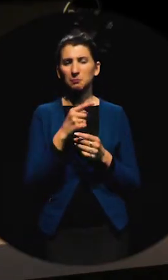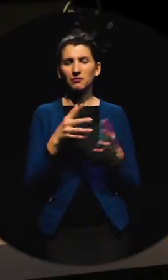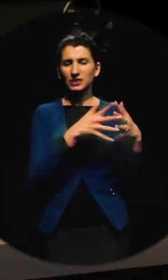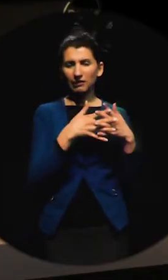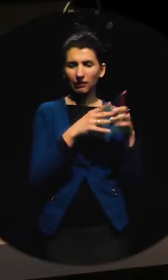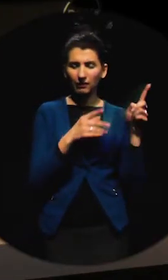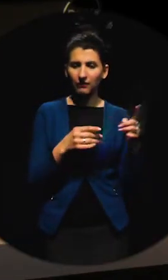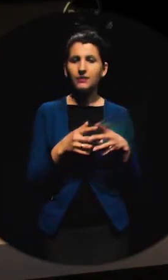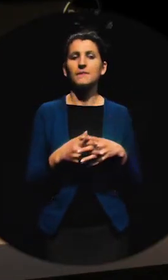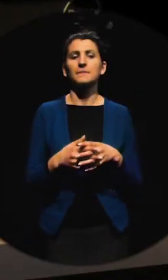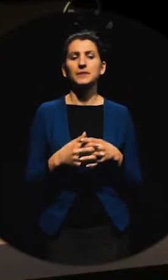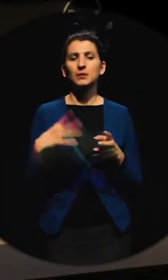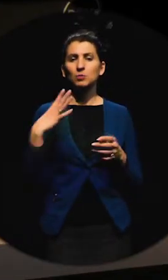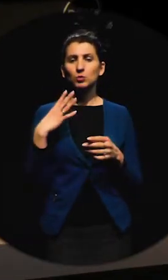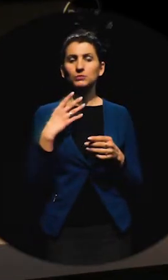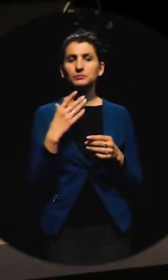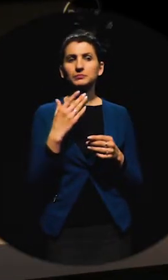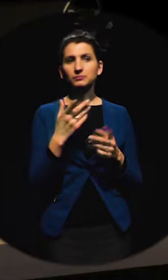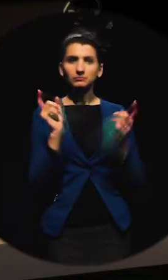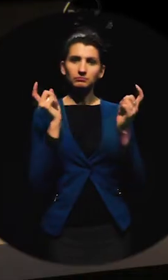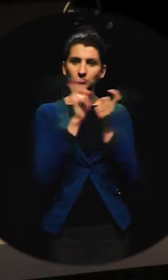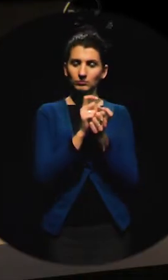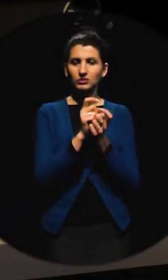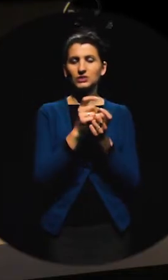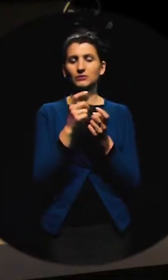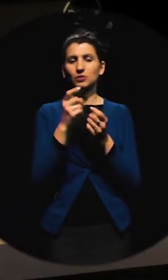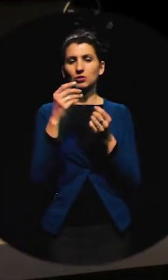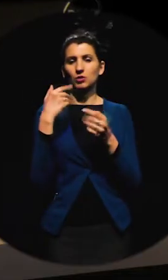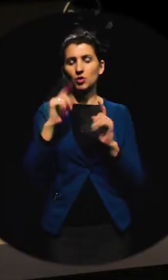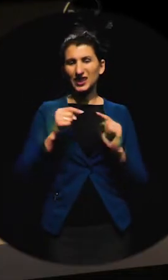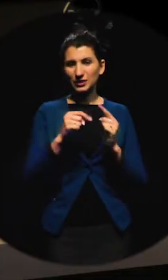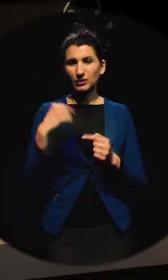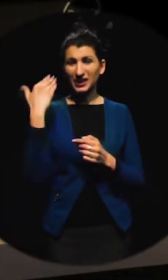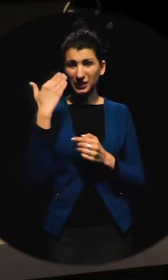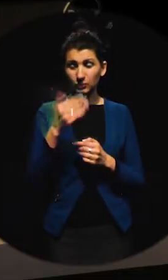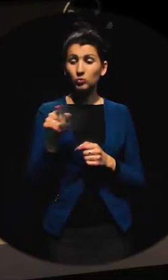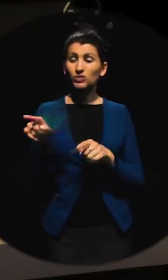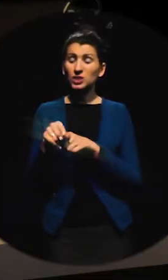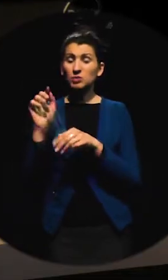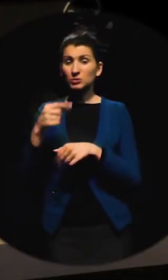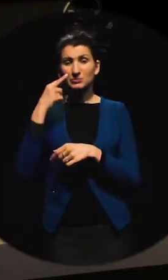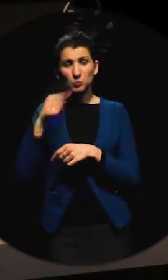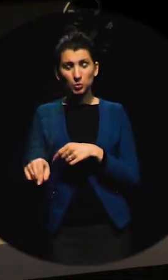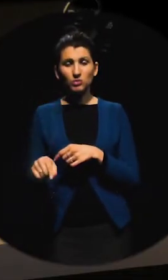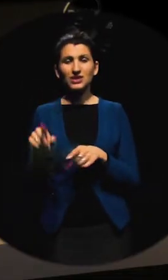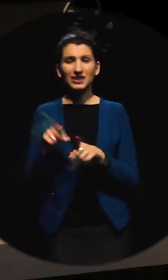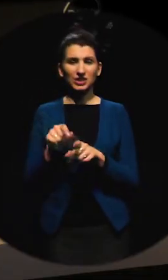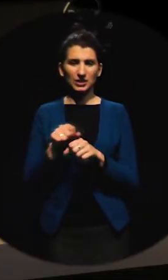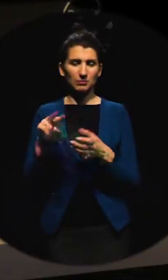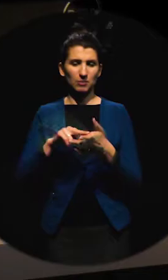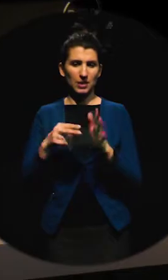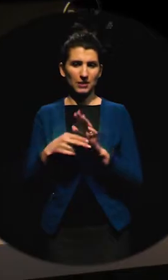czyli akcji wymierzonej w działania charytatywne, tu możemy jakby zobaczyć ten rodzaj